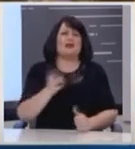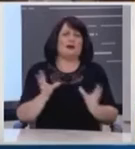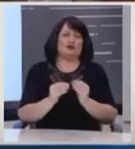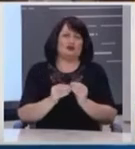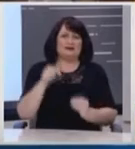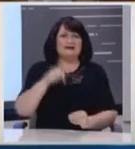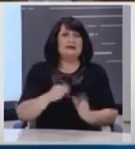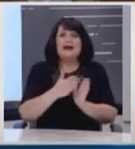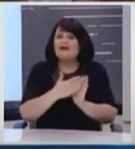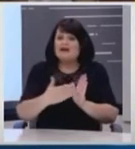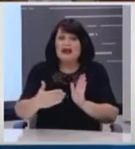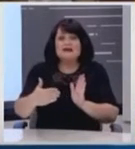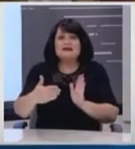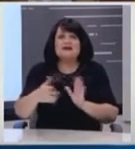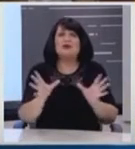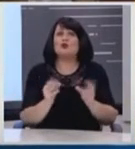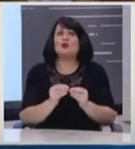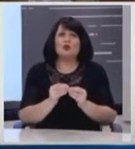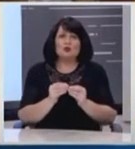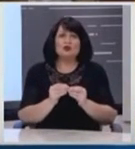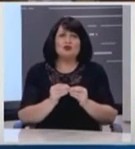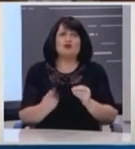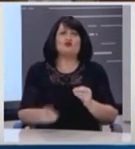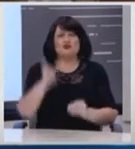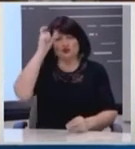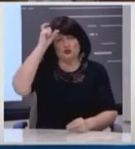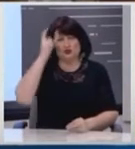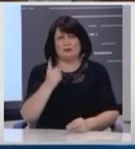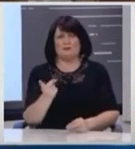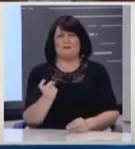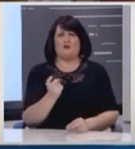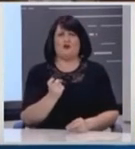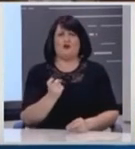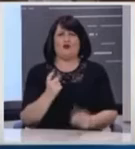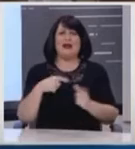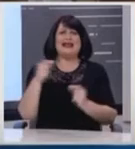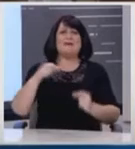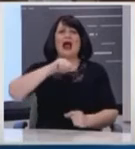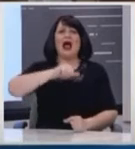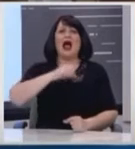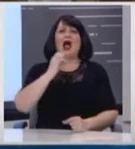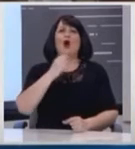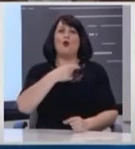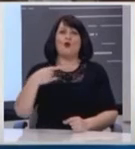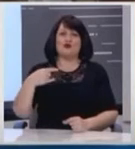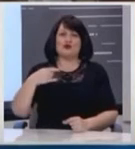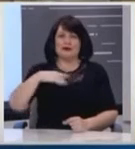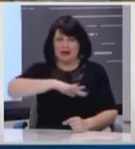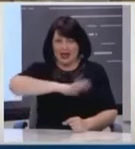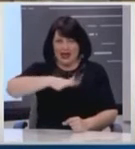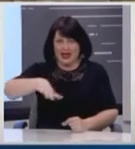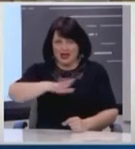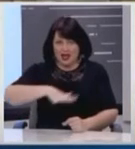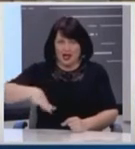σημερινή φάση σχετίζεται και με τις νέες τουρκικές προκλήσεις στην Κυπριακή ΑΟΣ, αλλά και στο Αιγαίο, με